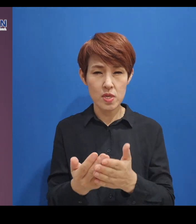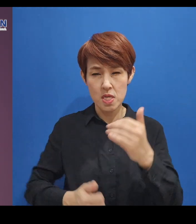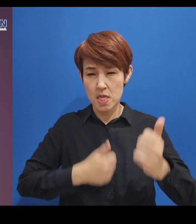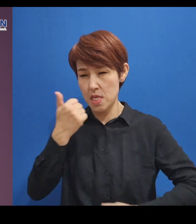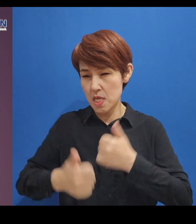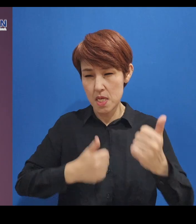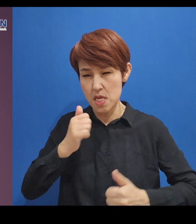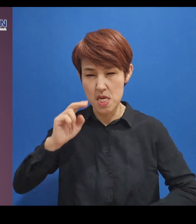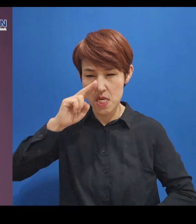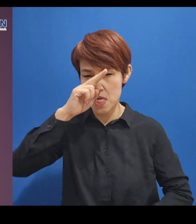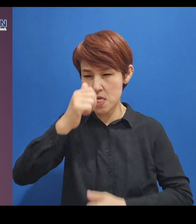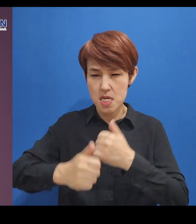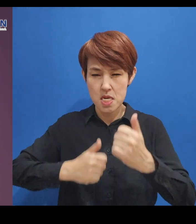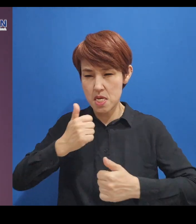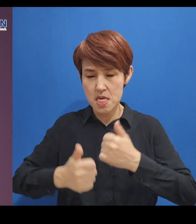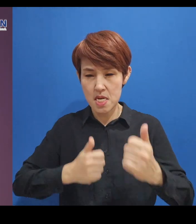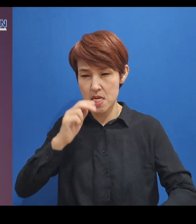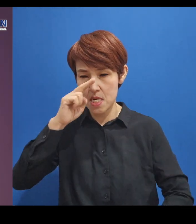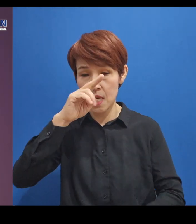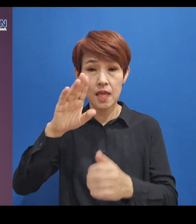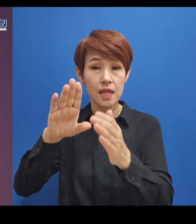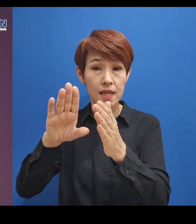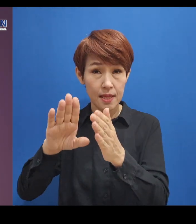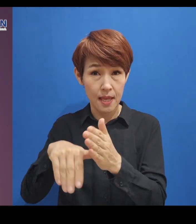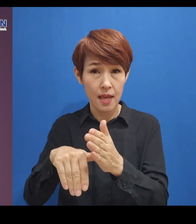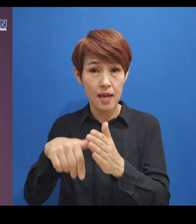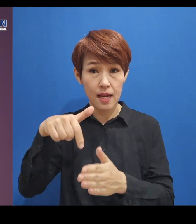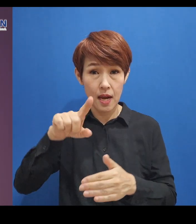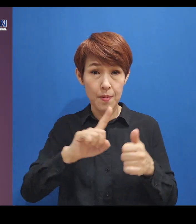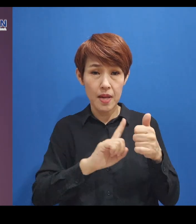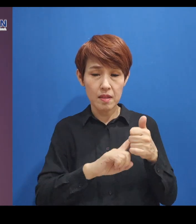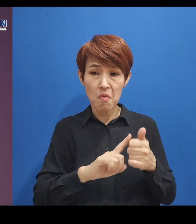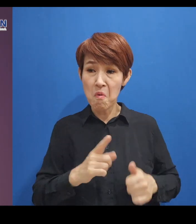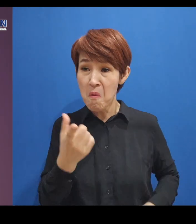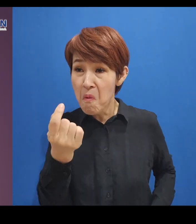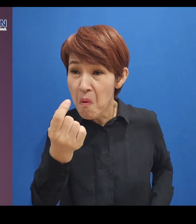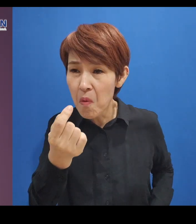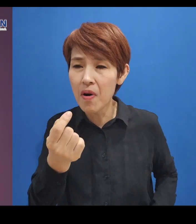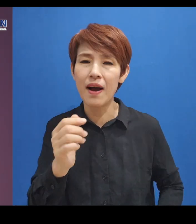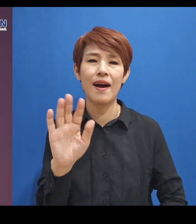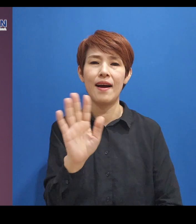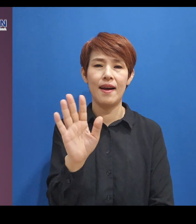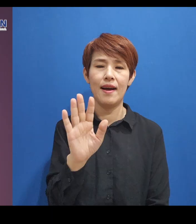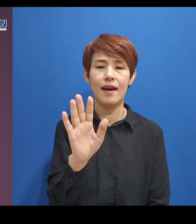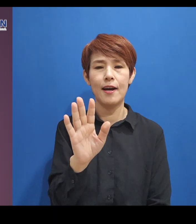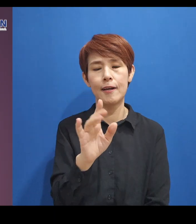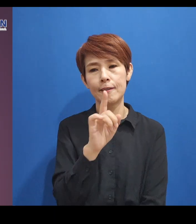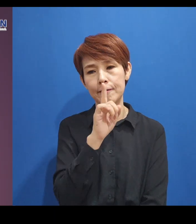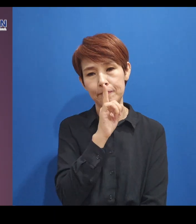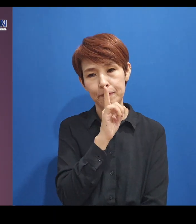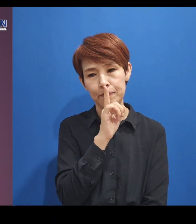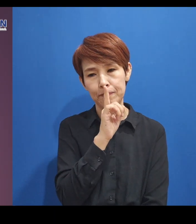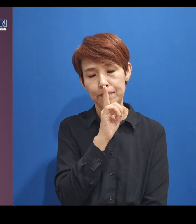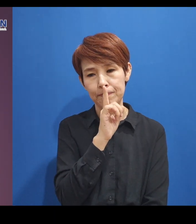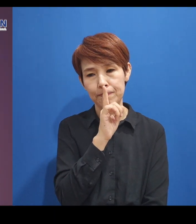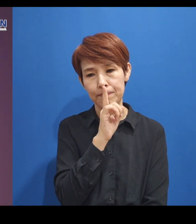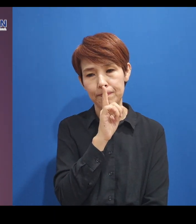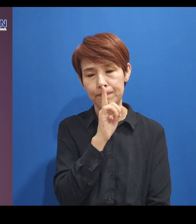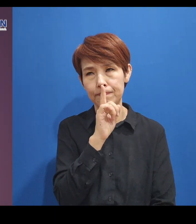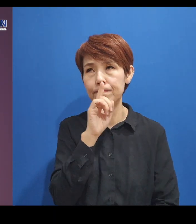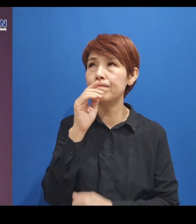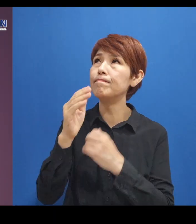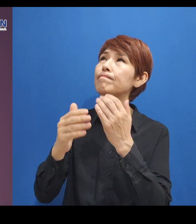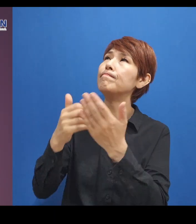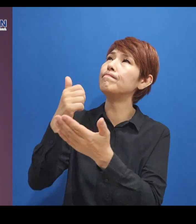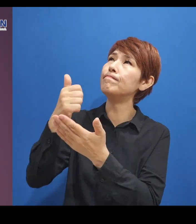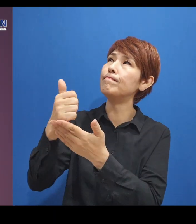분노로 시기로 질투로 들끓고 있을 때도 거기에 편승하지 않고 그 순간 하나님을